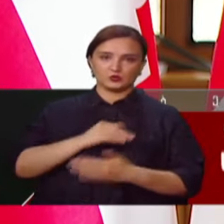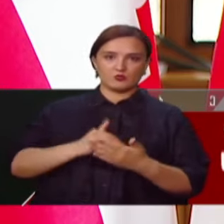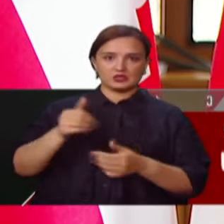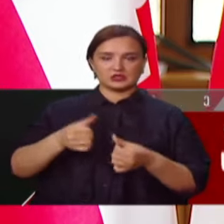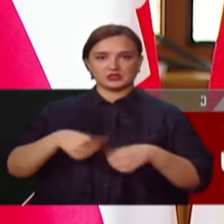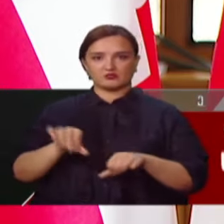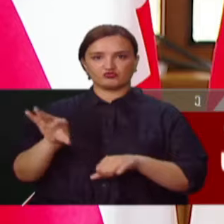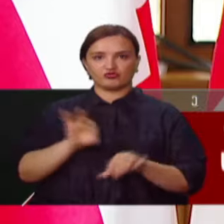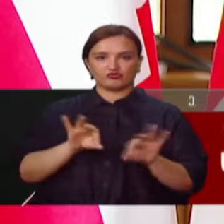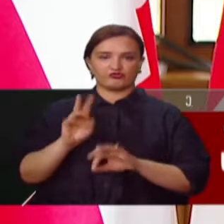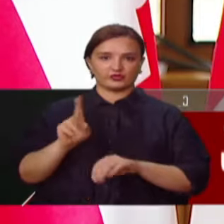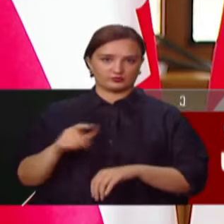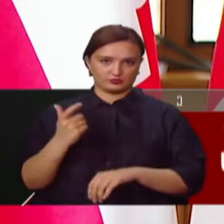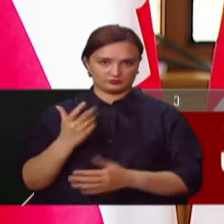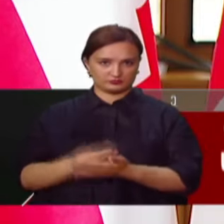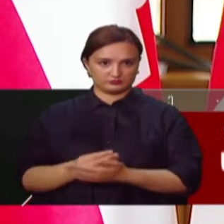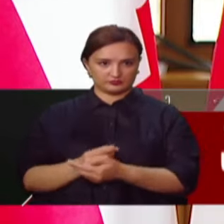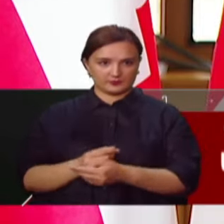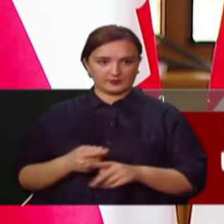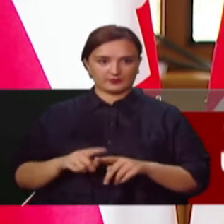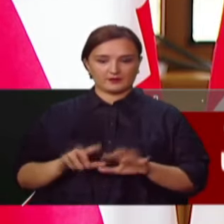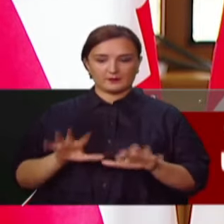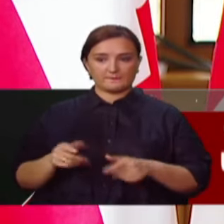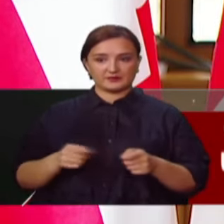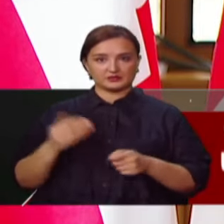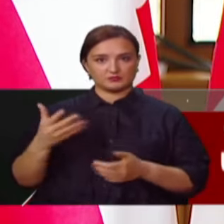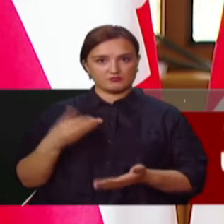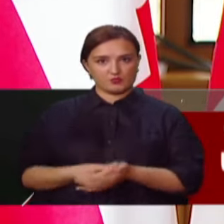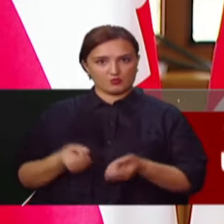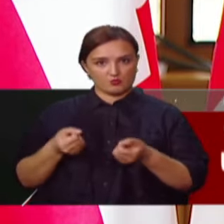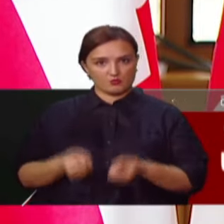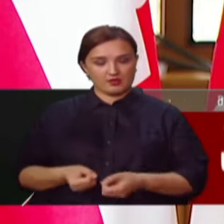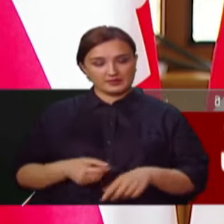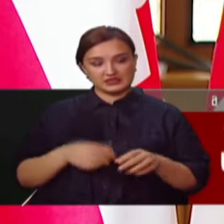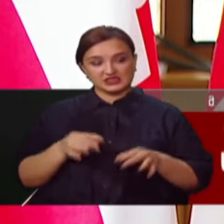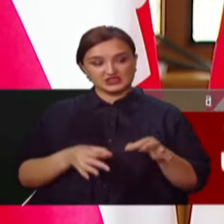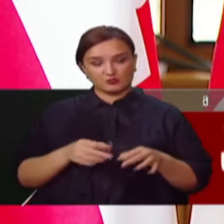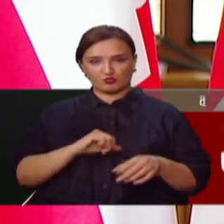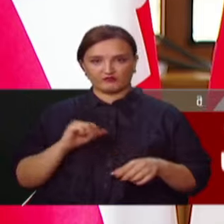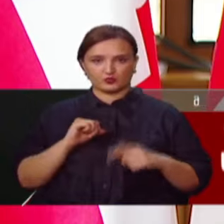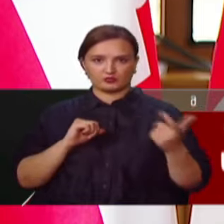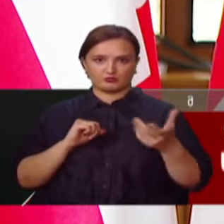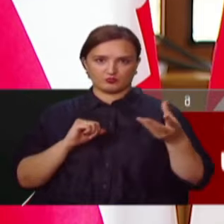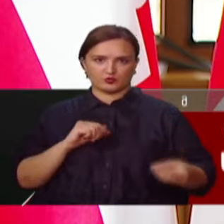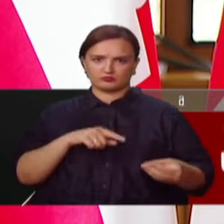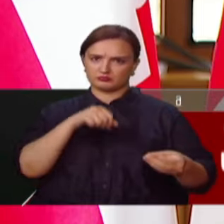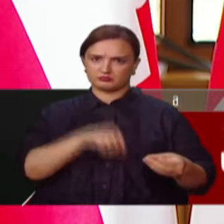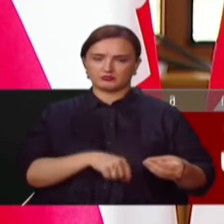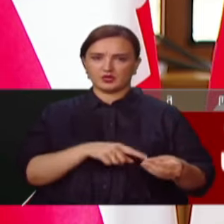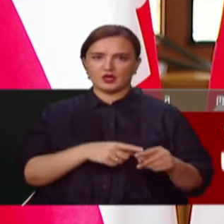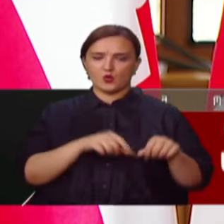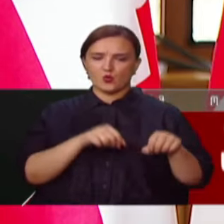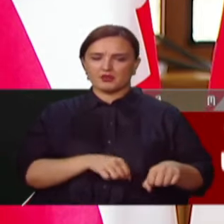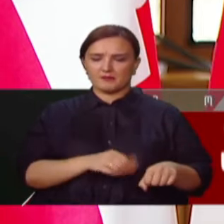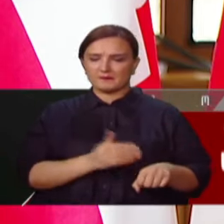დასანიშ პირებთან დაკავშირებით. პრეზიდენტის უფლება არის პრეზიდენტის უფლება, სასამართლო წყდეს დამოუკიდებლად მასთან